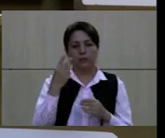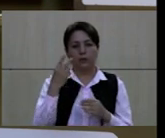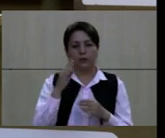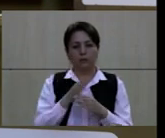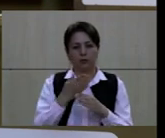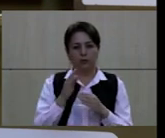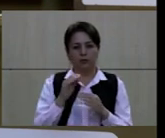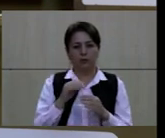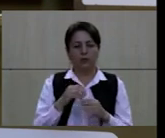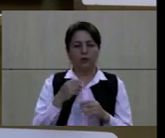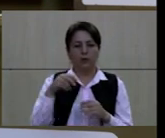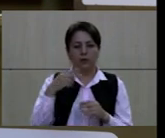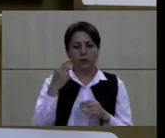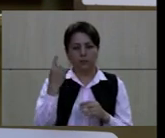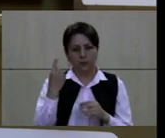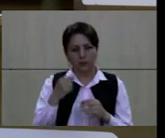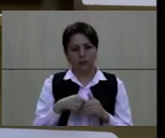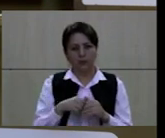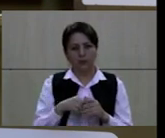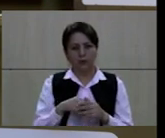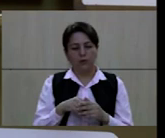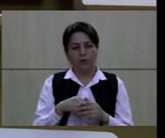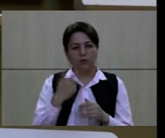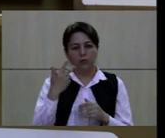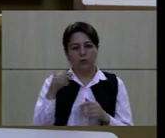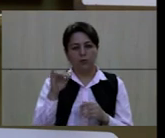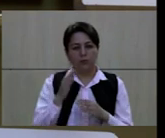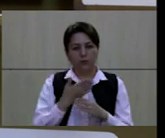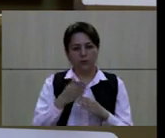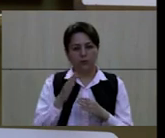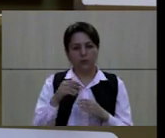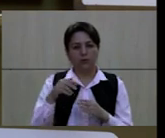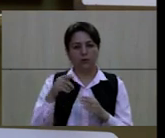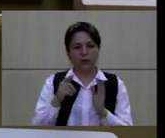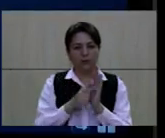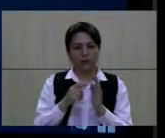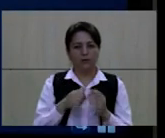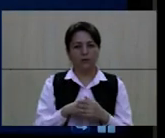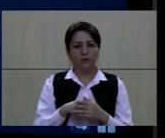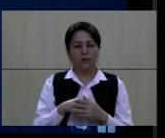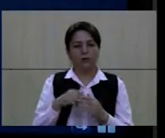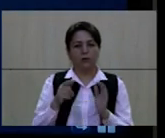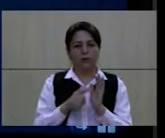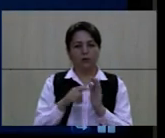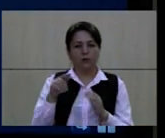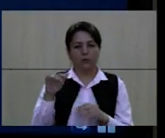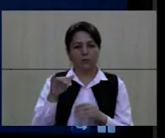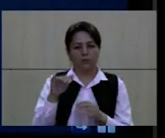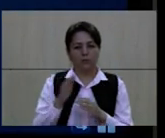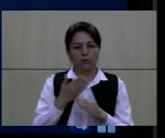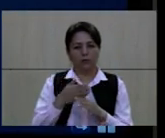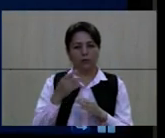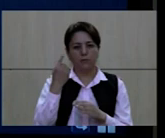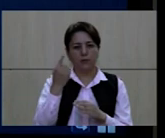bo'linadi 21, 3 ga bo'linadi 7, 7 ga bo'linadi